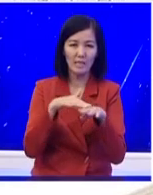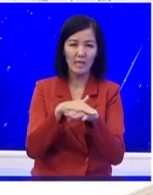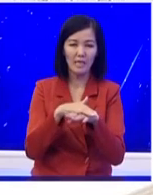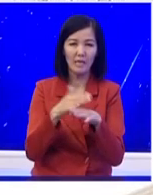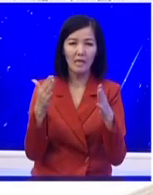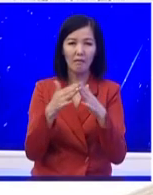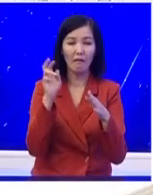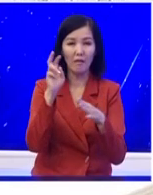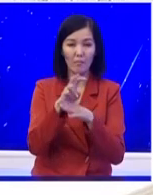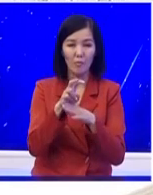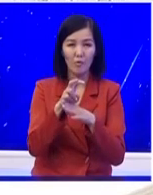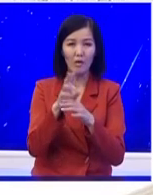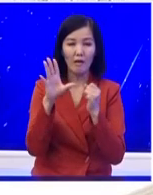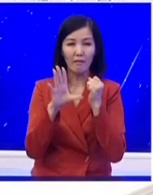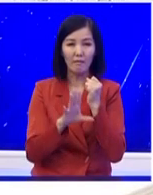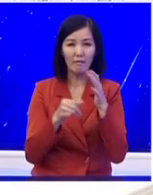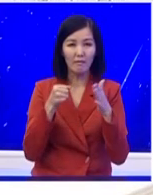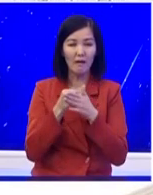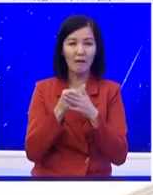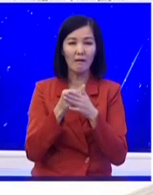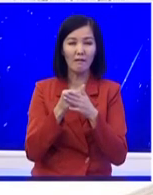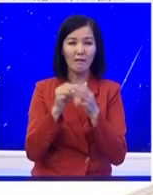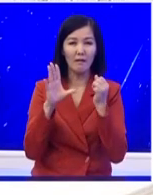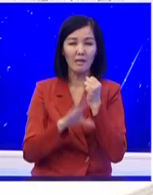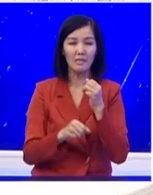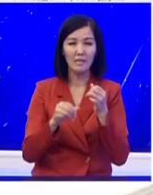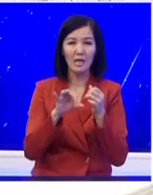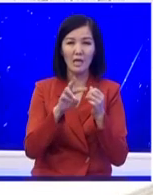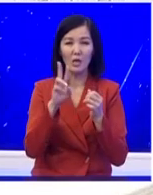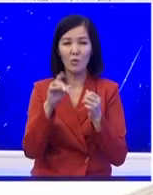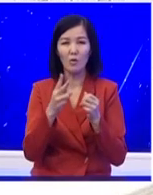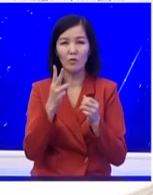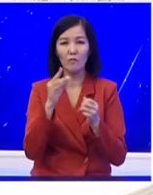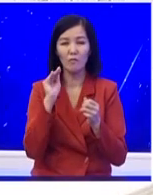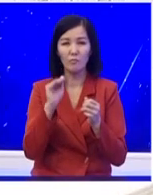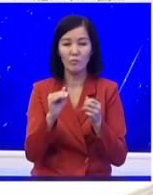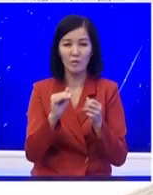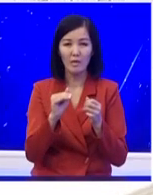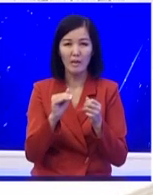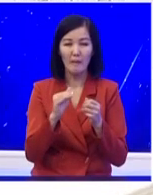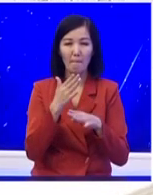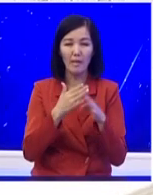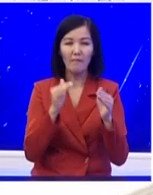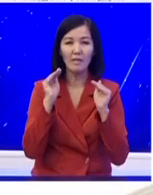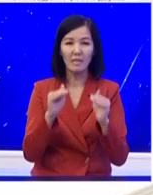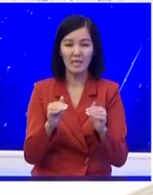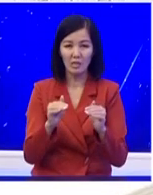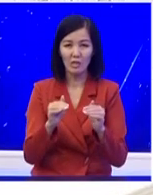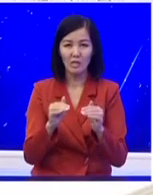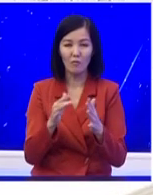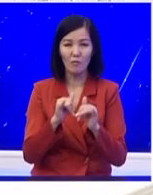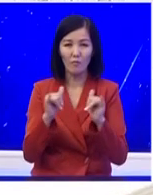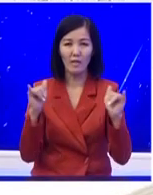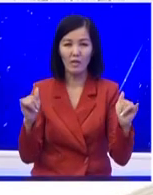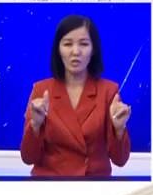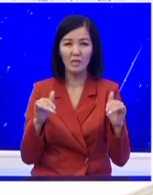дому. До конца июля их количество будет доведено до 3500. Начата работа по увеличению